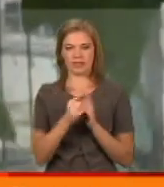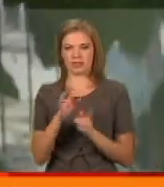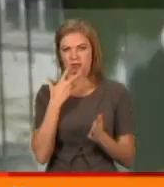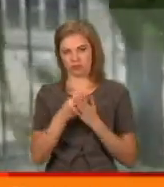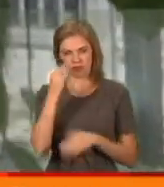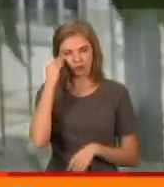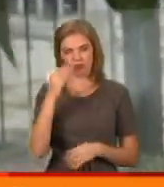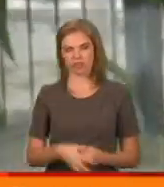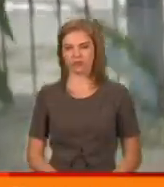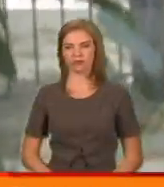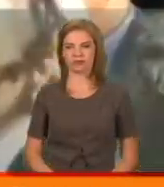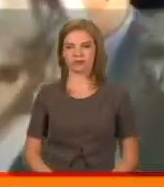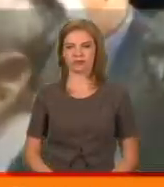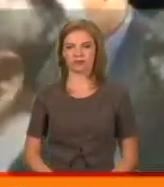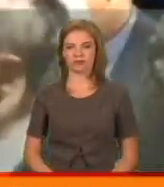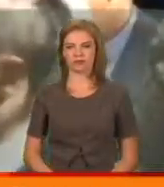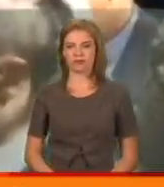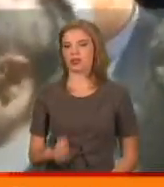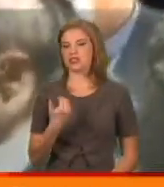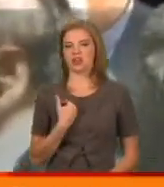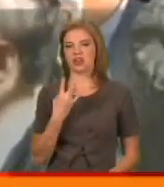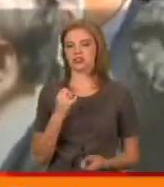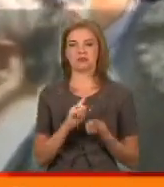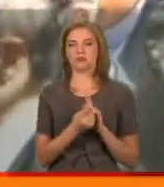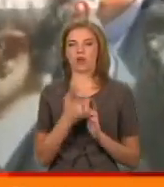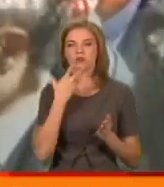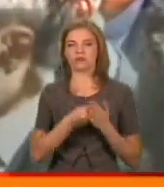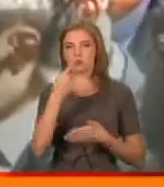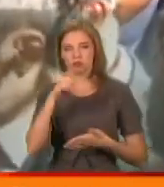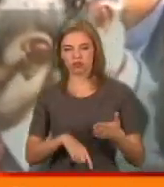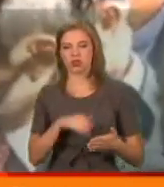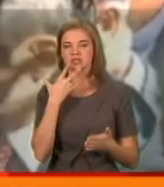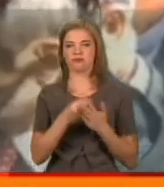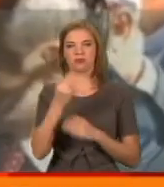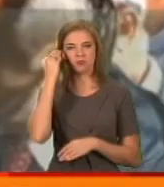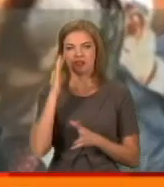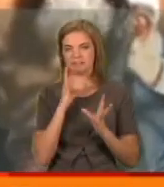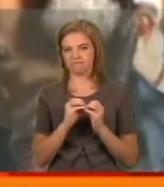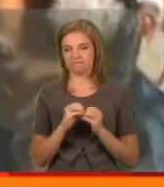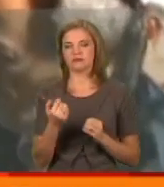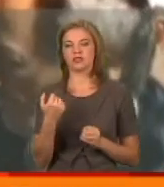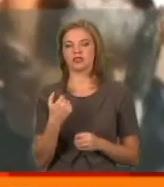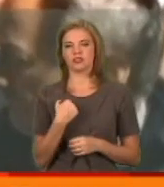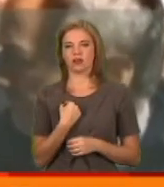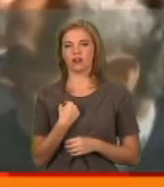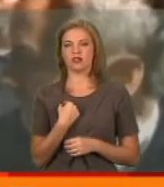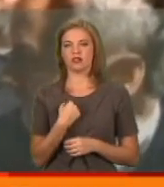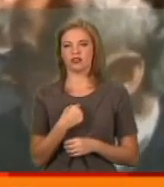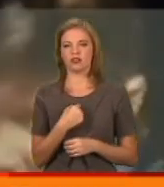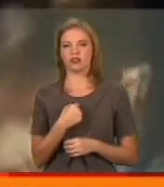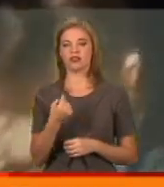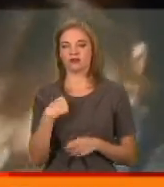поглядів. Я не меняю убеждений, не меняю своего мнения. Я